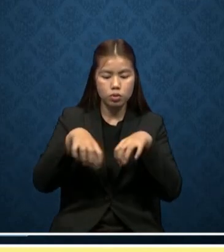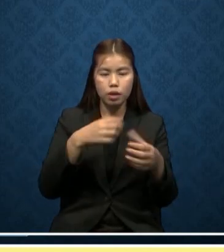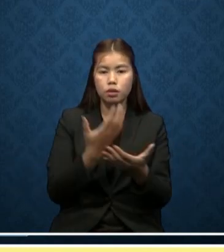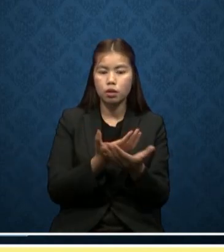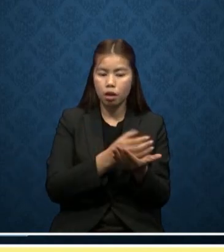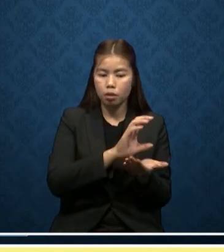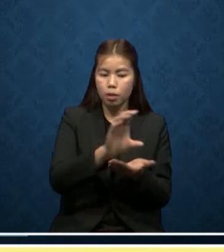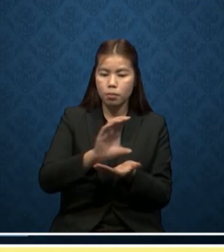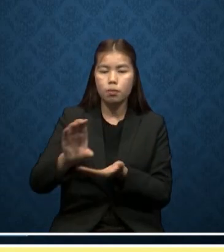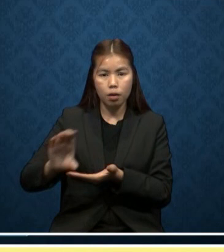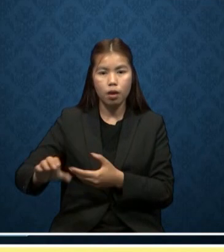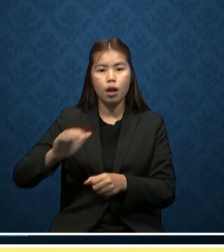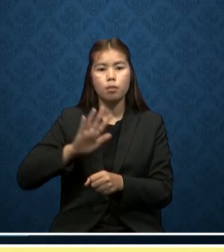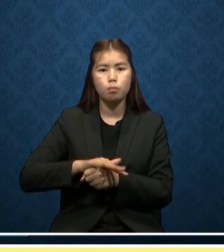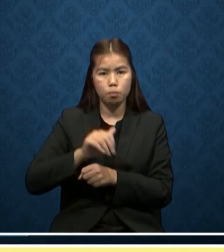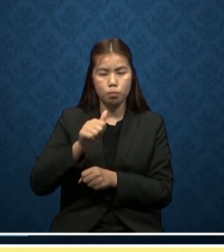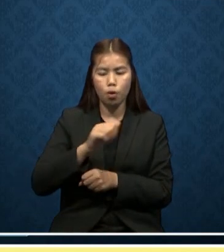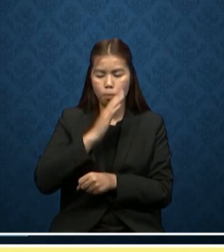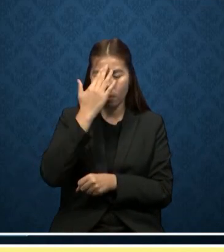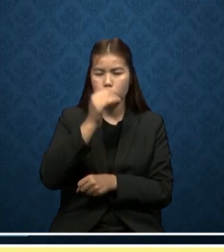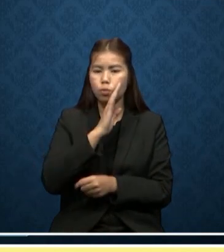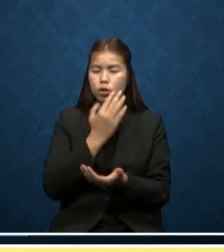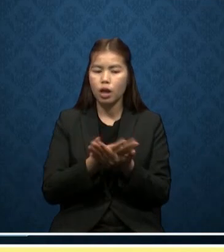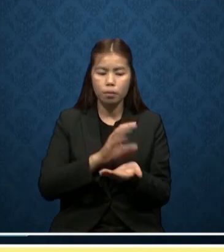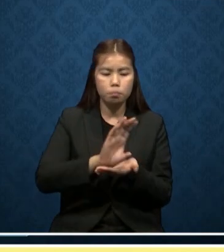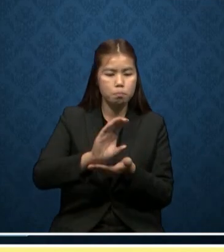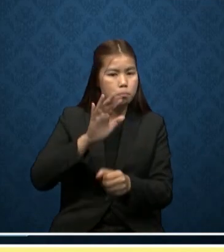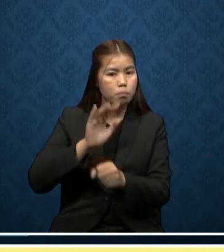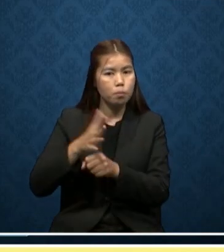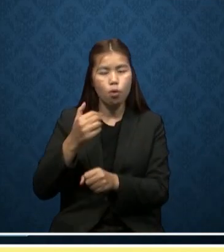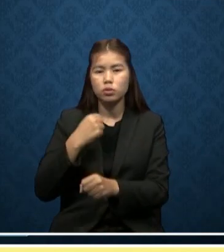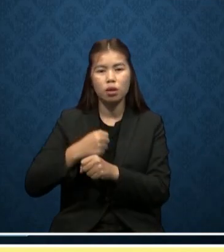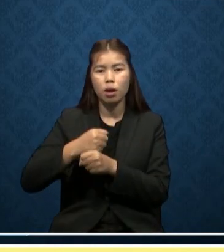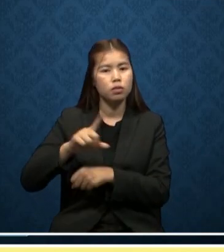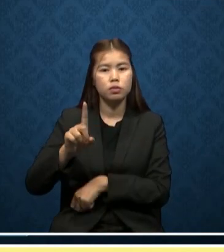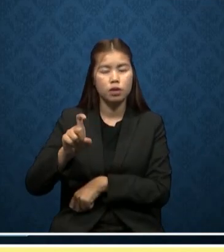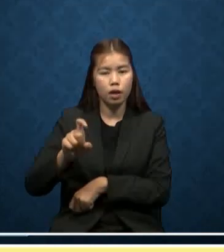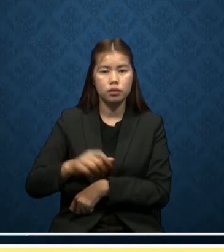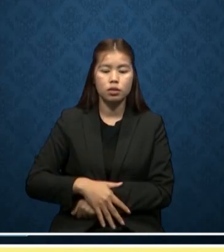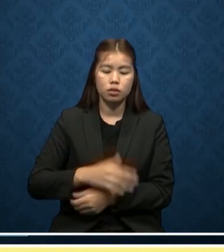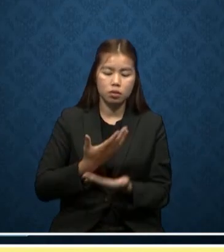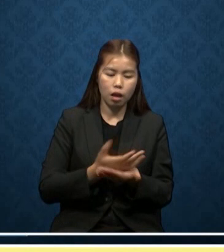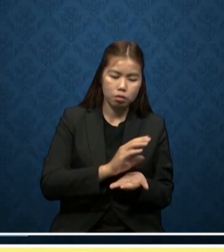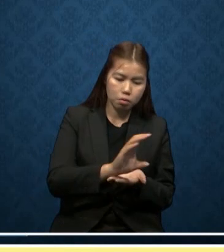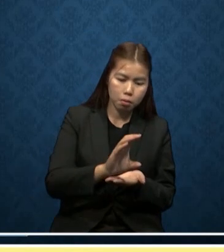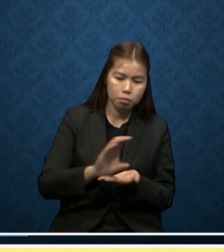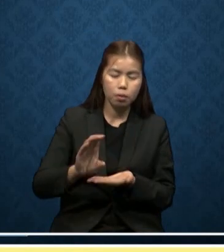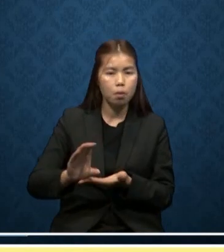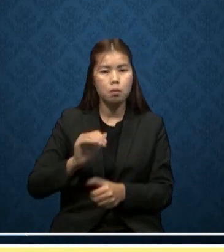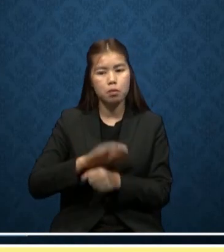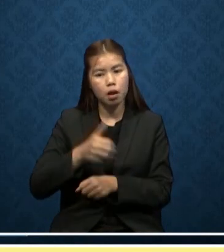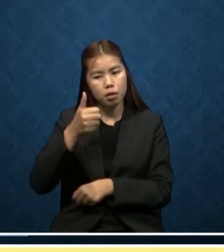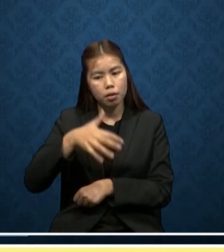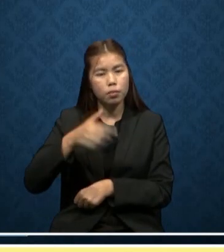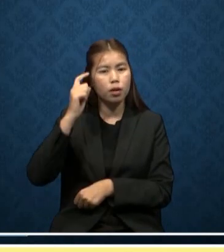เพียงพอนะให้เขาสามารถทำงานได้ขับเคลื่อนได้นะครับถ้าได้บ้างไม่ได้บ้างในการเดินขับ